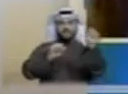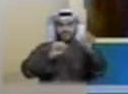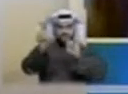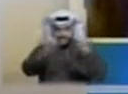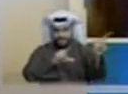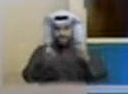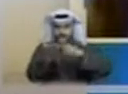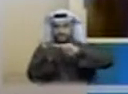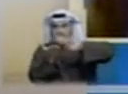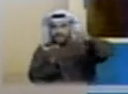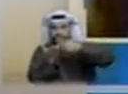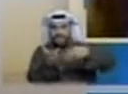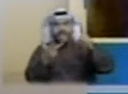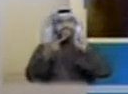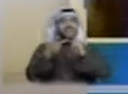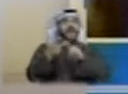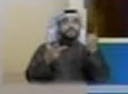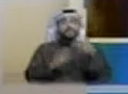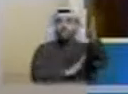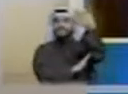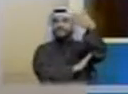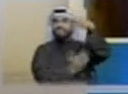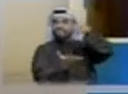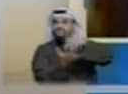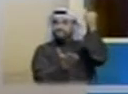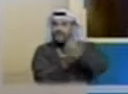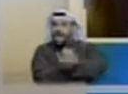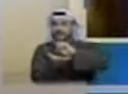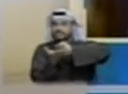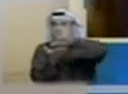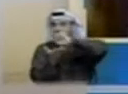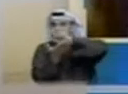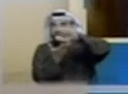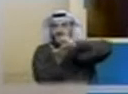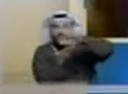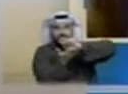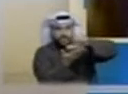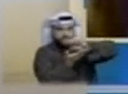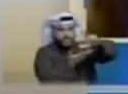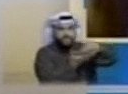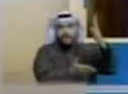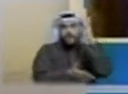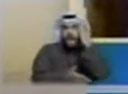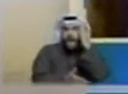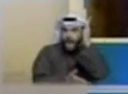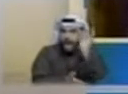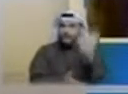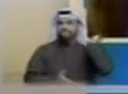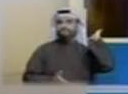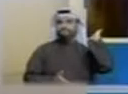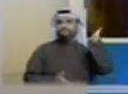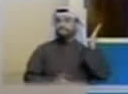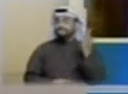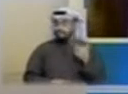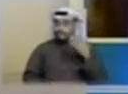اللي هو التخاطب مع كل السفارات المعنية بحيث أن كل اللقاط توجهت هذه التعليمات الخاصة بوزارة الداخلية بالتعليمات